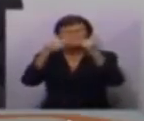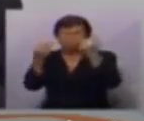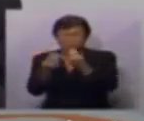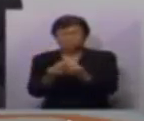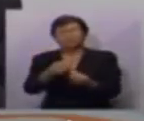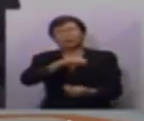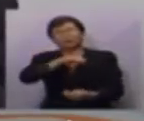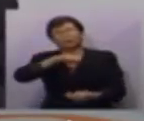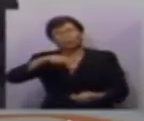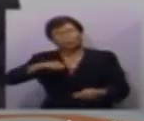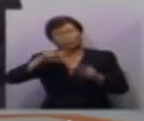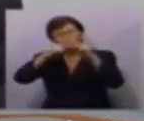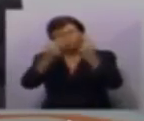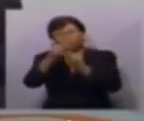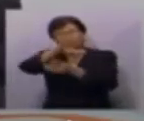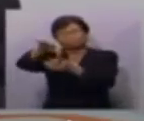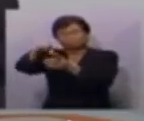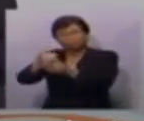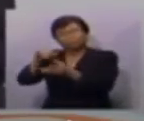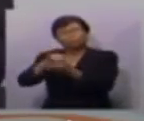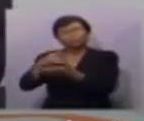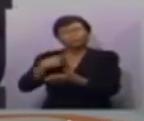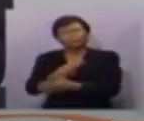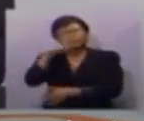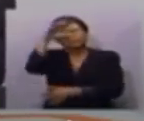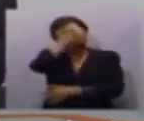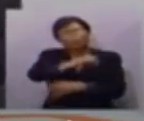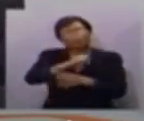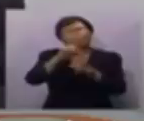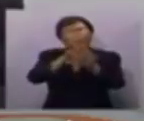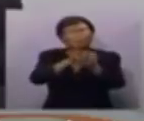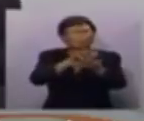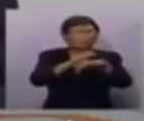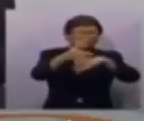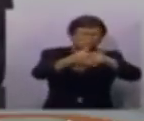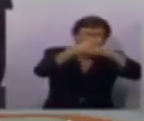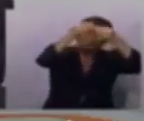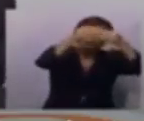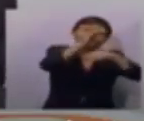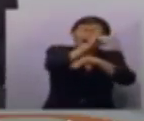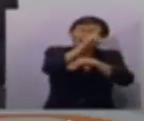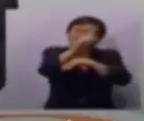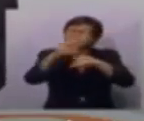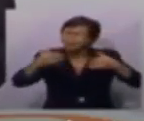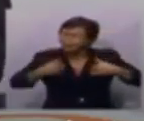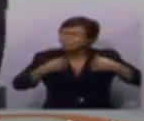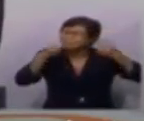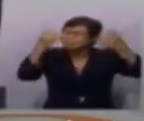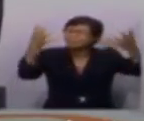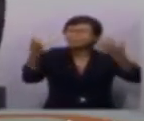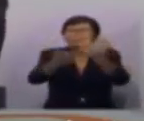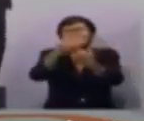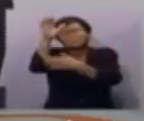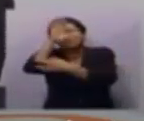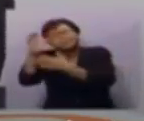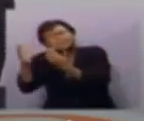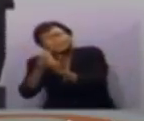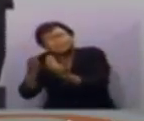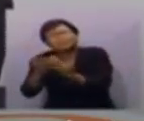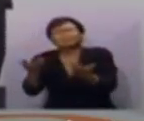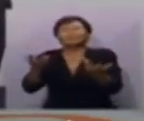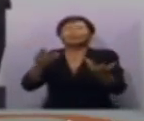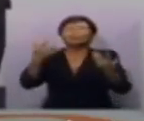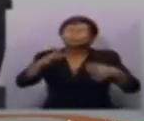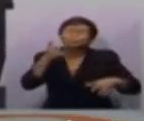dan anggota parti yang terlibat itu kita andaikan tinggi di zaman teknologi maklumat dan sebagainya. Segala maklumat senang dicari. Sepatutnya